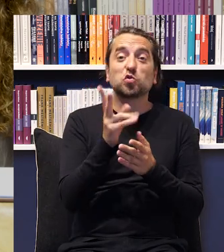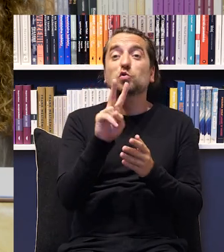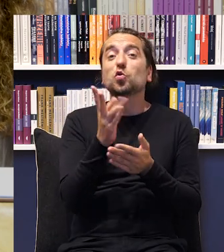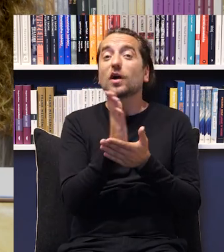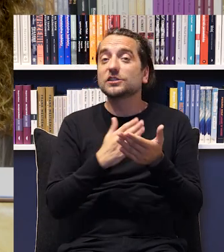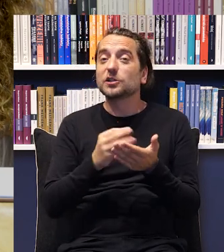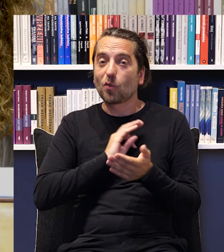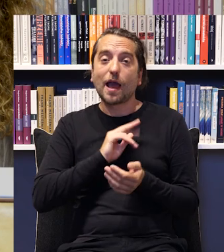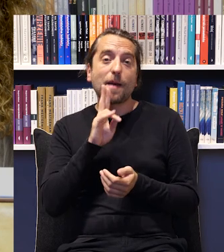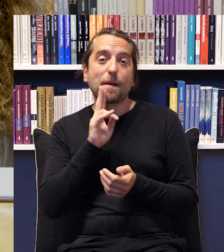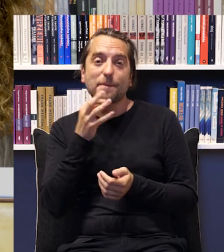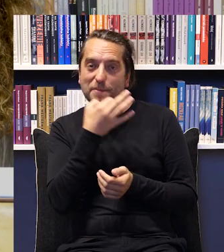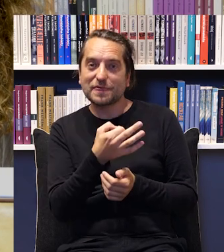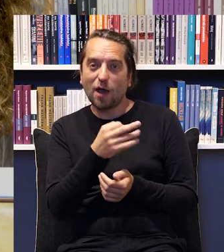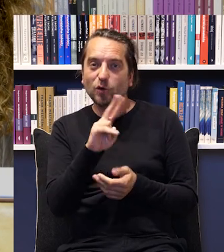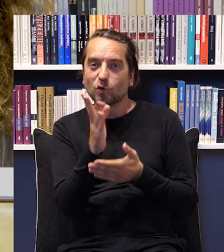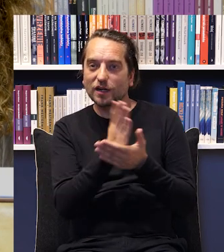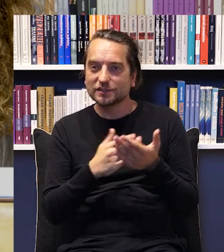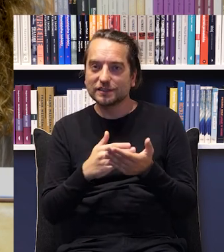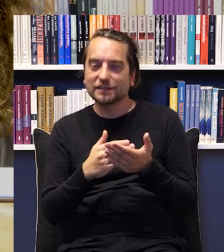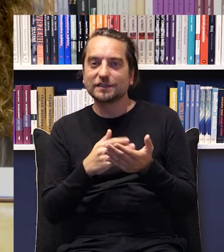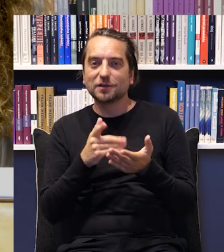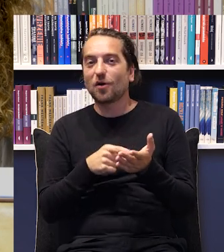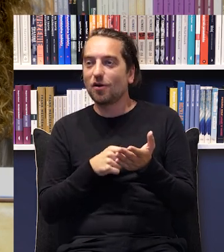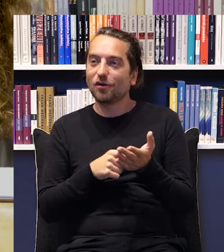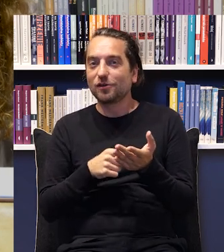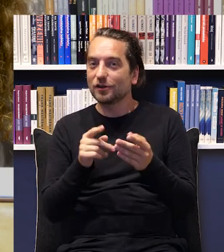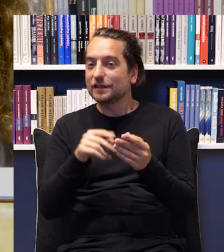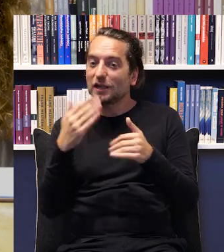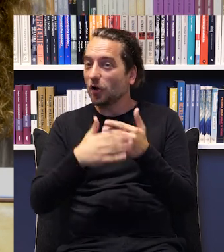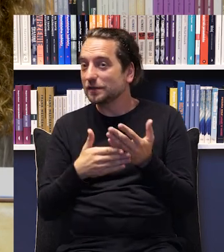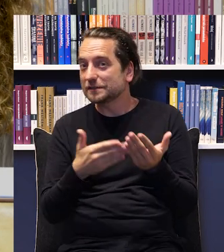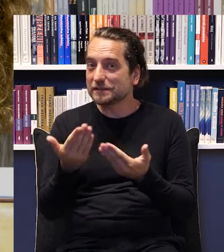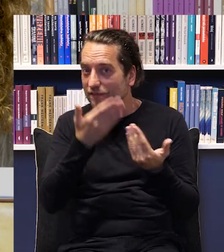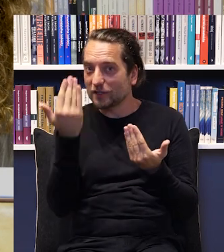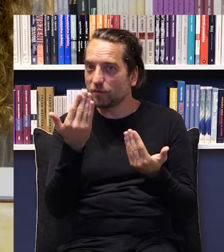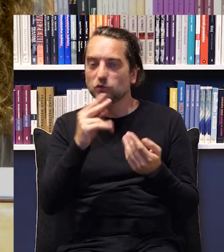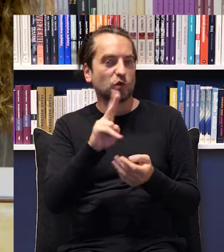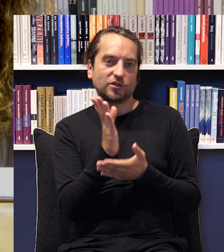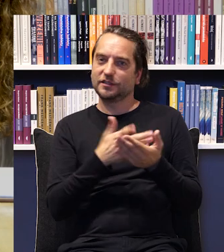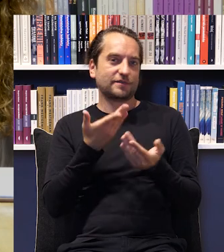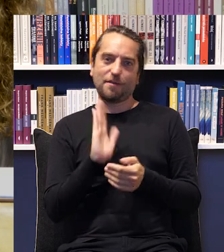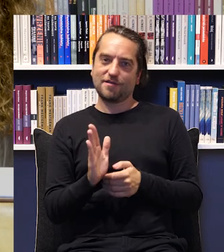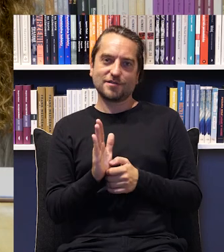mama pytała, czy będzie druga część, bo skończyło się cliffhangerem, więc jakby nie będzie.